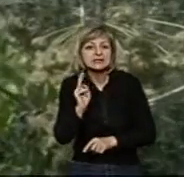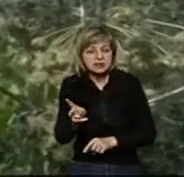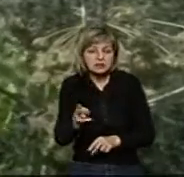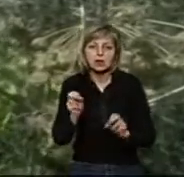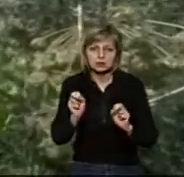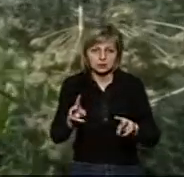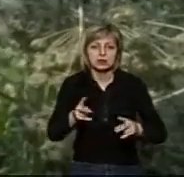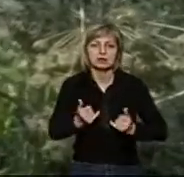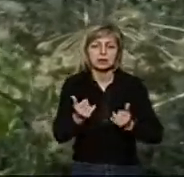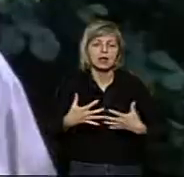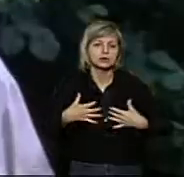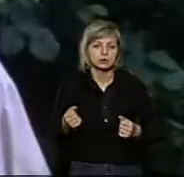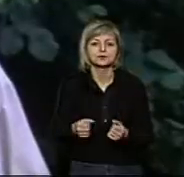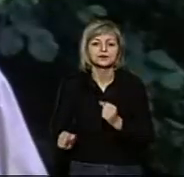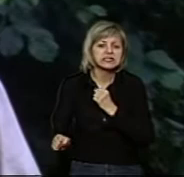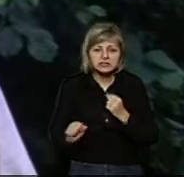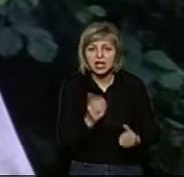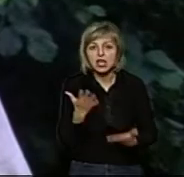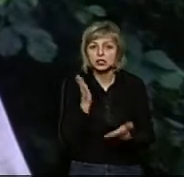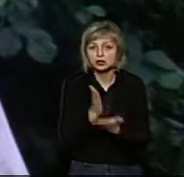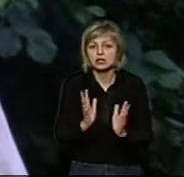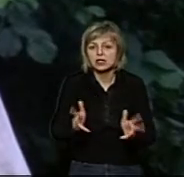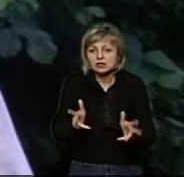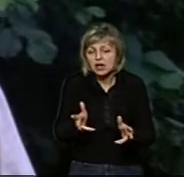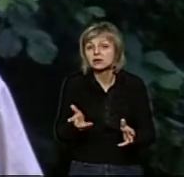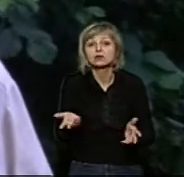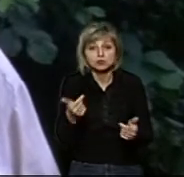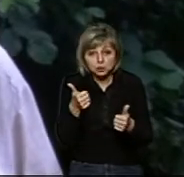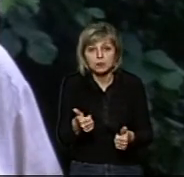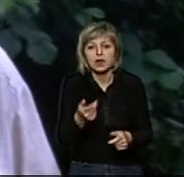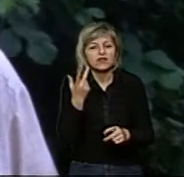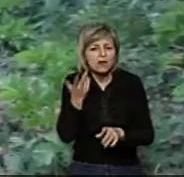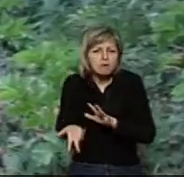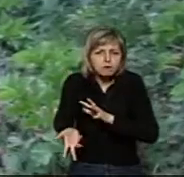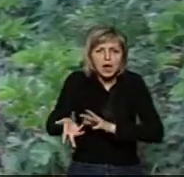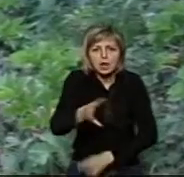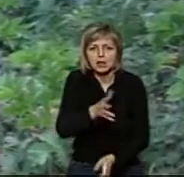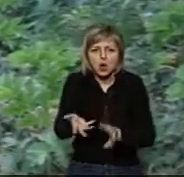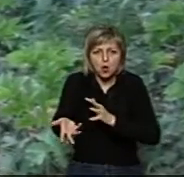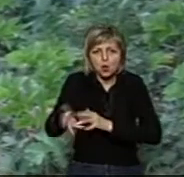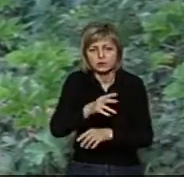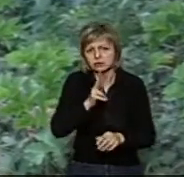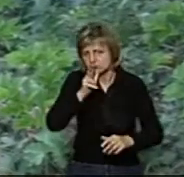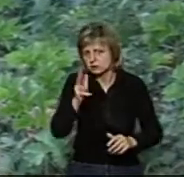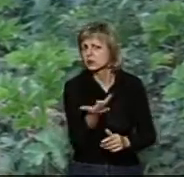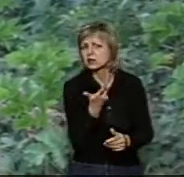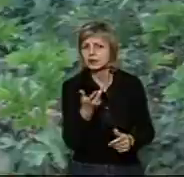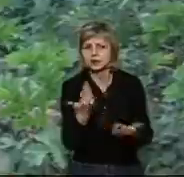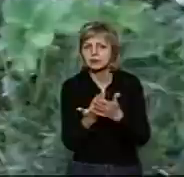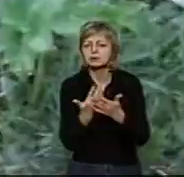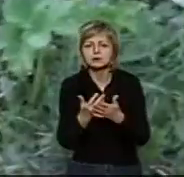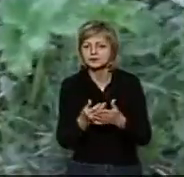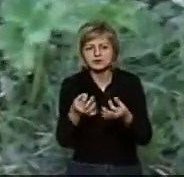методом скошують. Якщо маєш трактора, то зайняти, але то постійно треба переорювати. Це років 3 треба, щоб орати, не давати